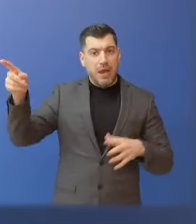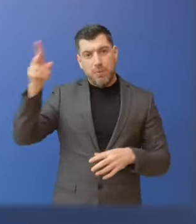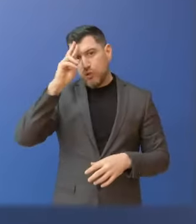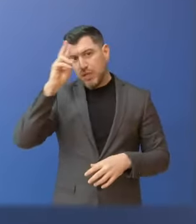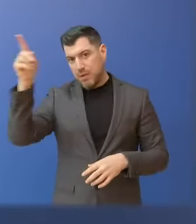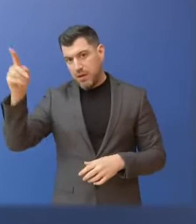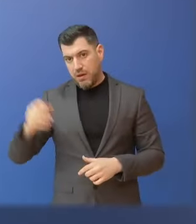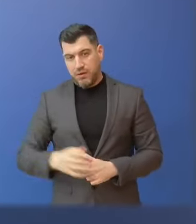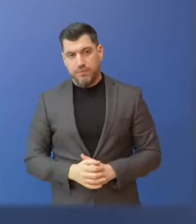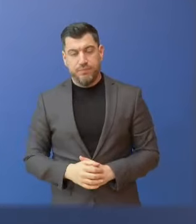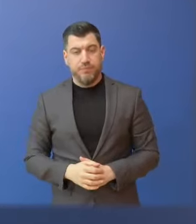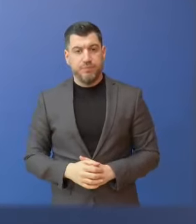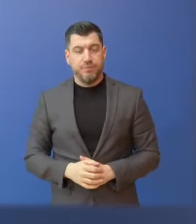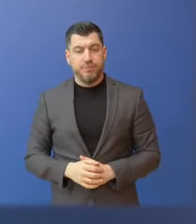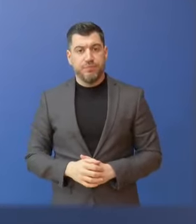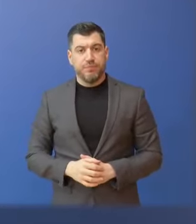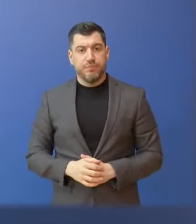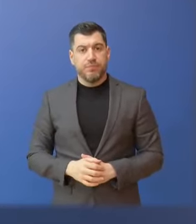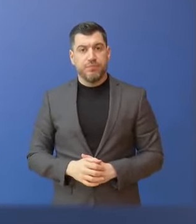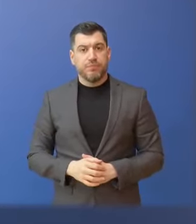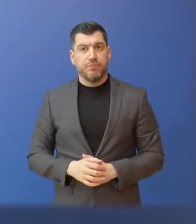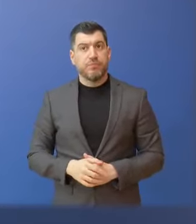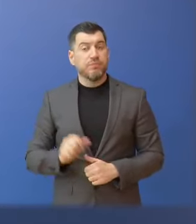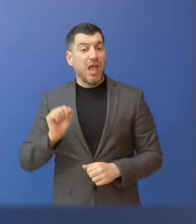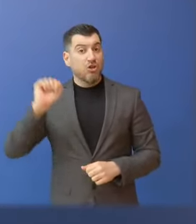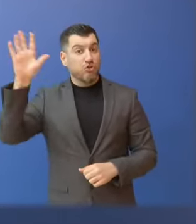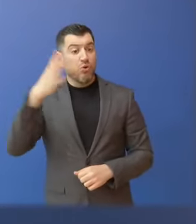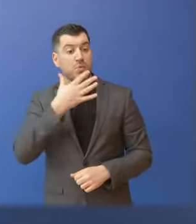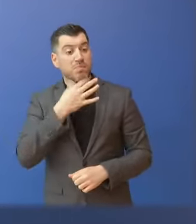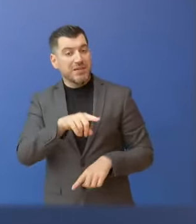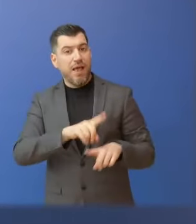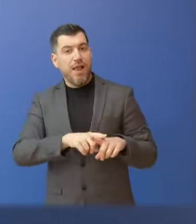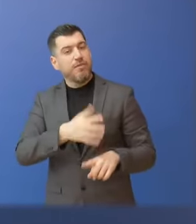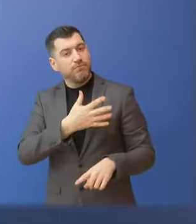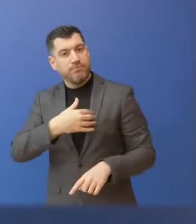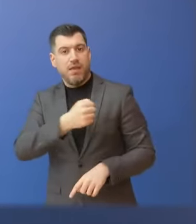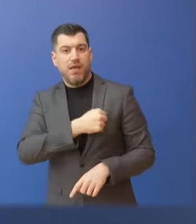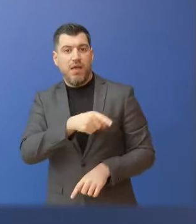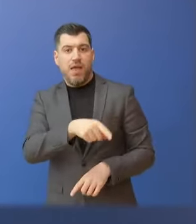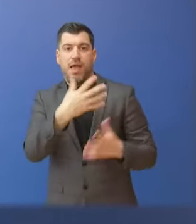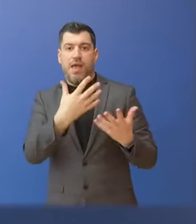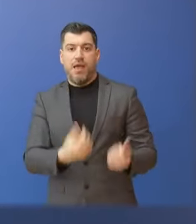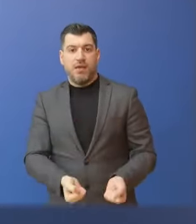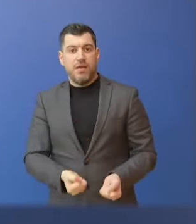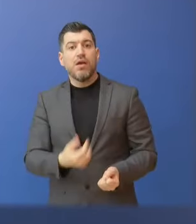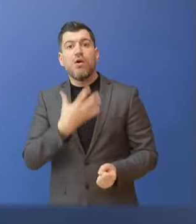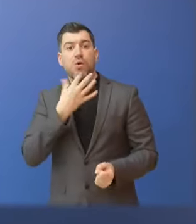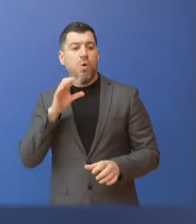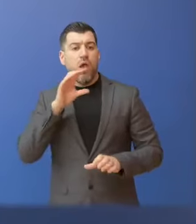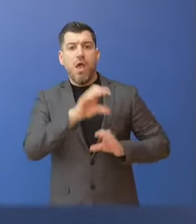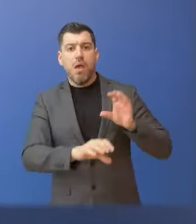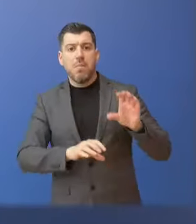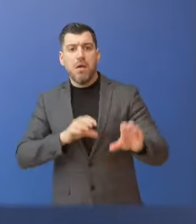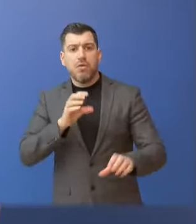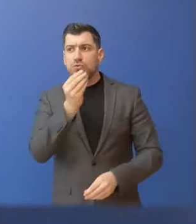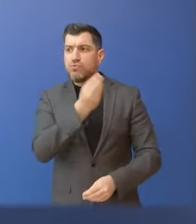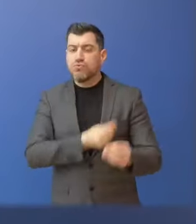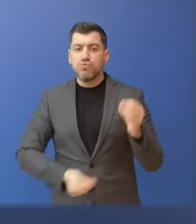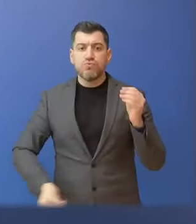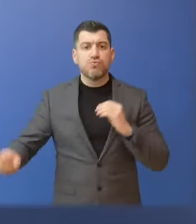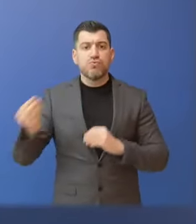γερμανία η αποκατάσταση της εμπιστοσύνης στη χώρα μας η ανάκτηση της επενδυτικής βαθμίδας και η συνετή